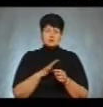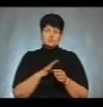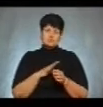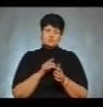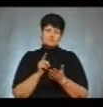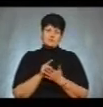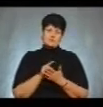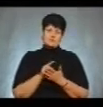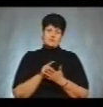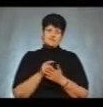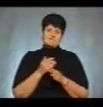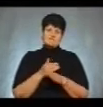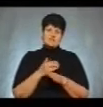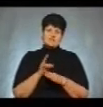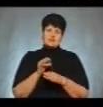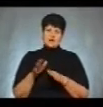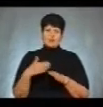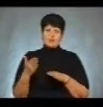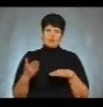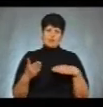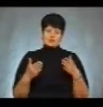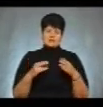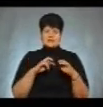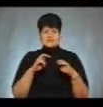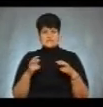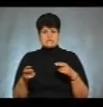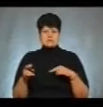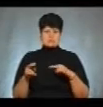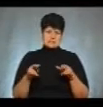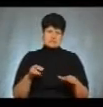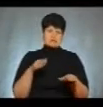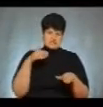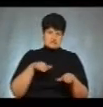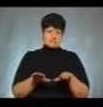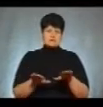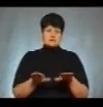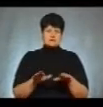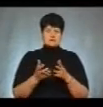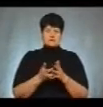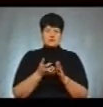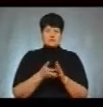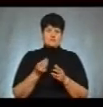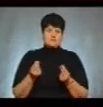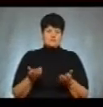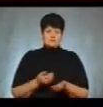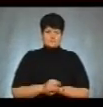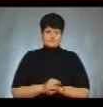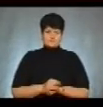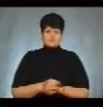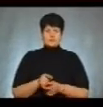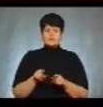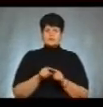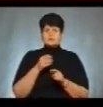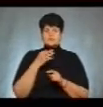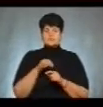були виділити на обочини і на з'їзди, получилось, вони не дофінансували. Згадано було також в